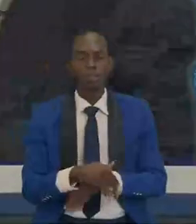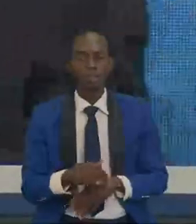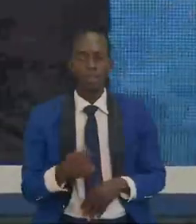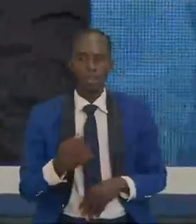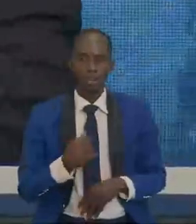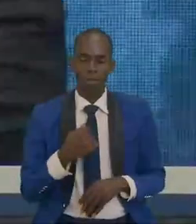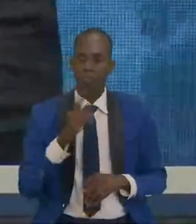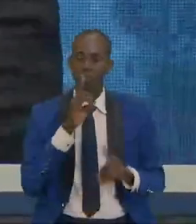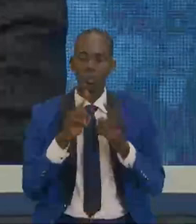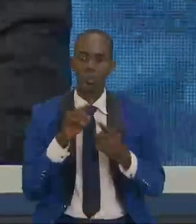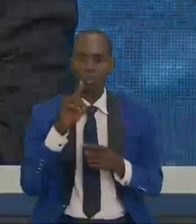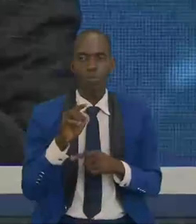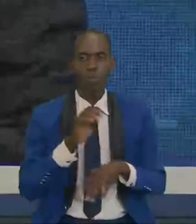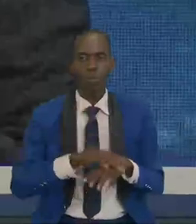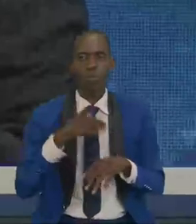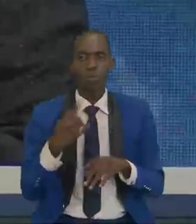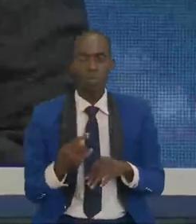Ce soir,